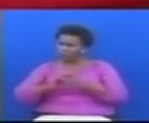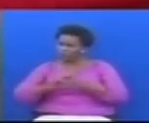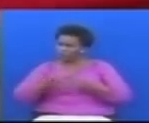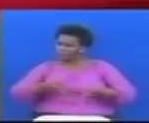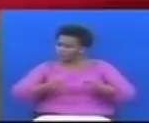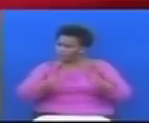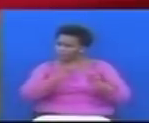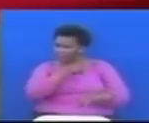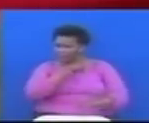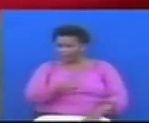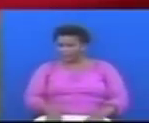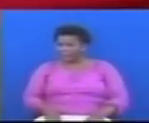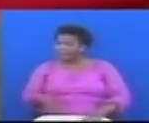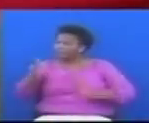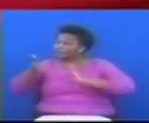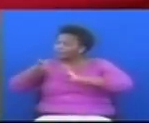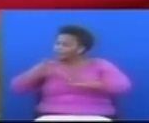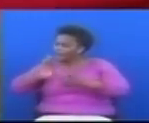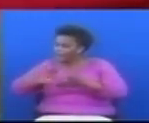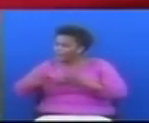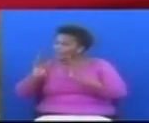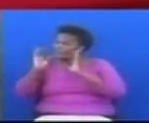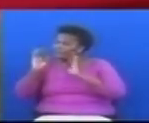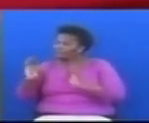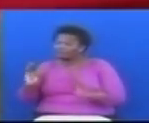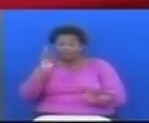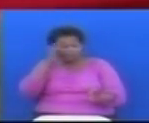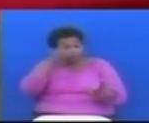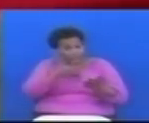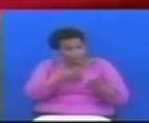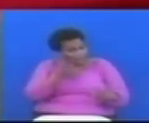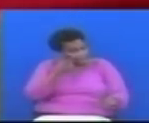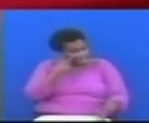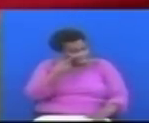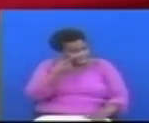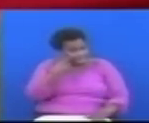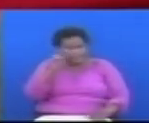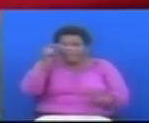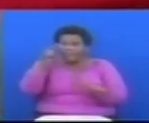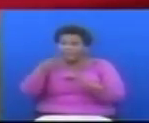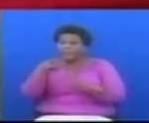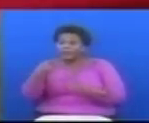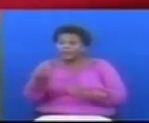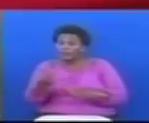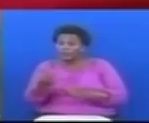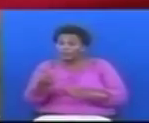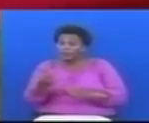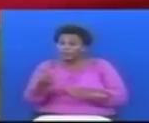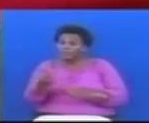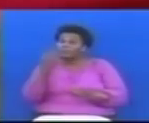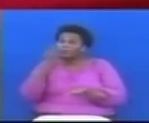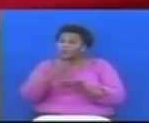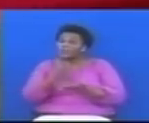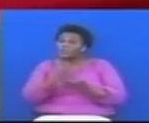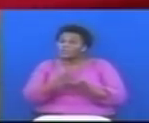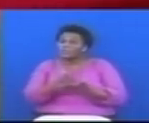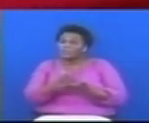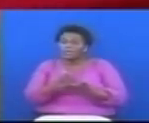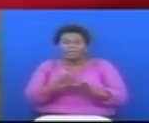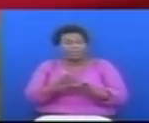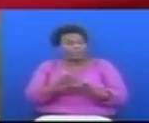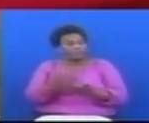vizuri tukaenda kwenye uhalisia, naamini na ile anaongezea, ili wakati tutakapokuwa tumeenda Moshi tukaende kushughulikia barabara zote